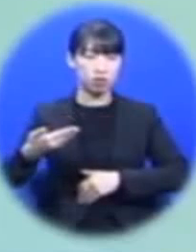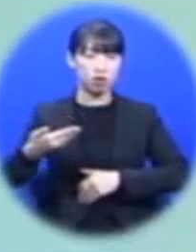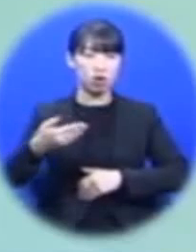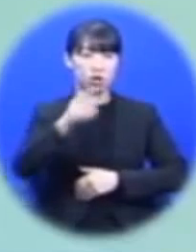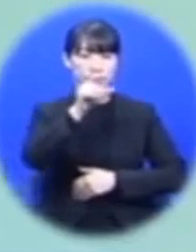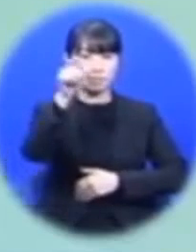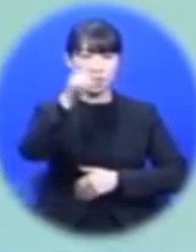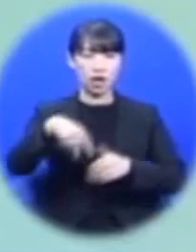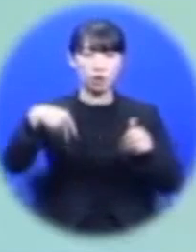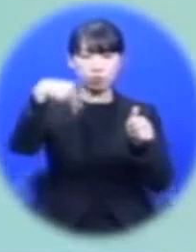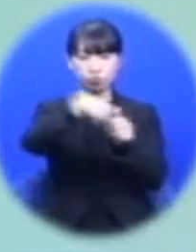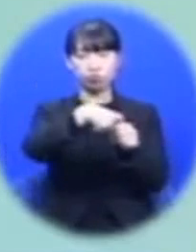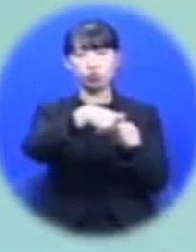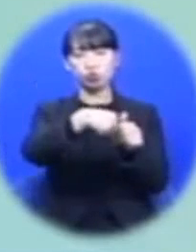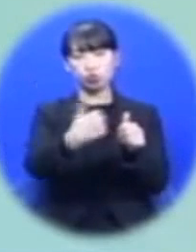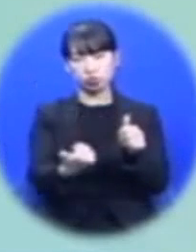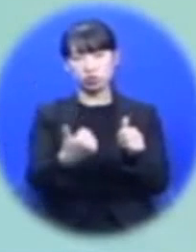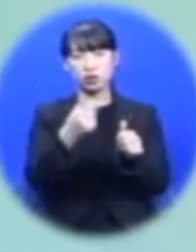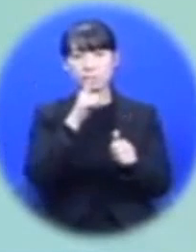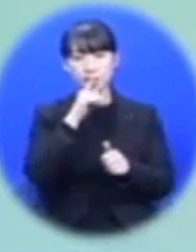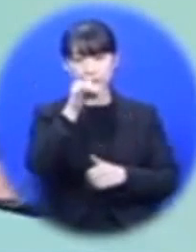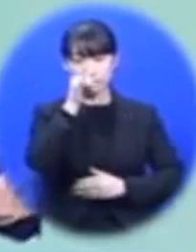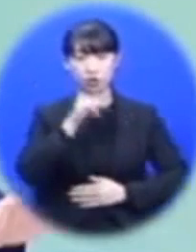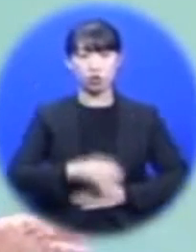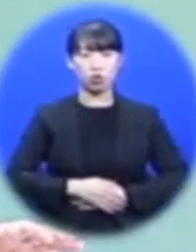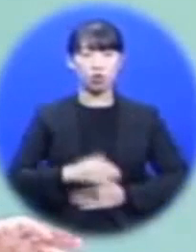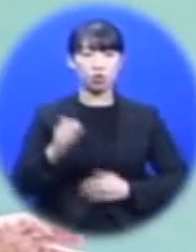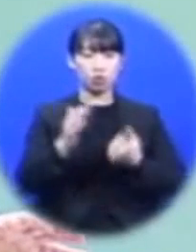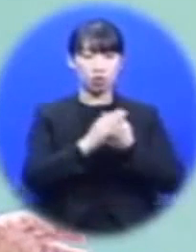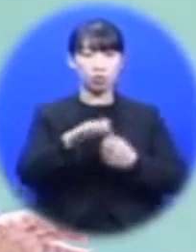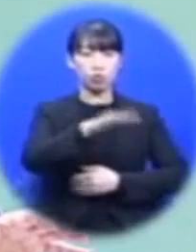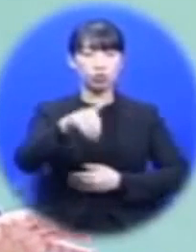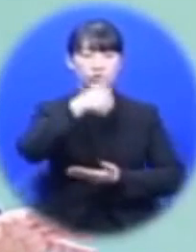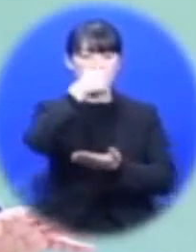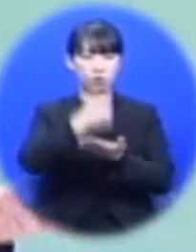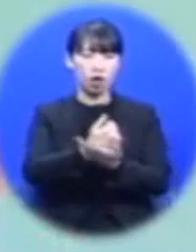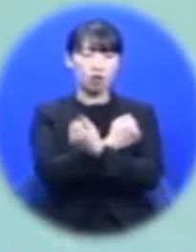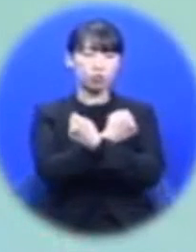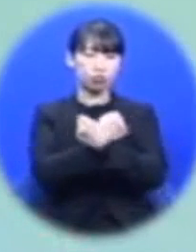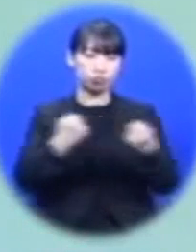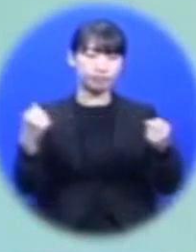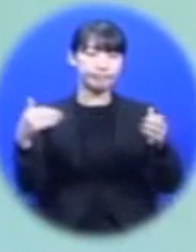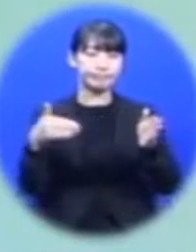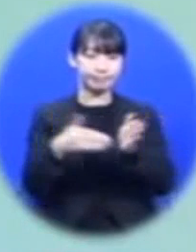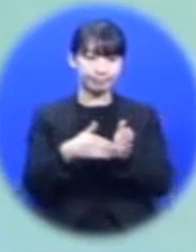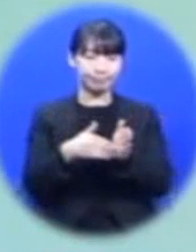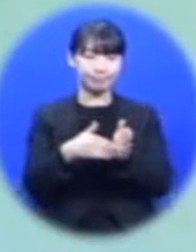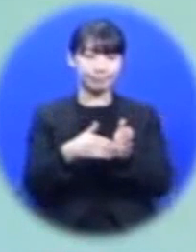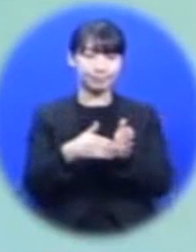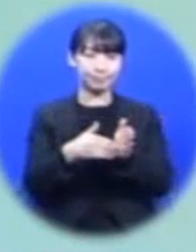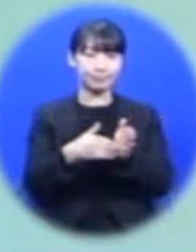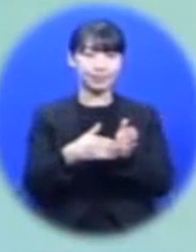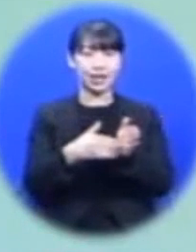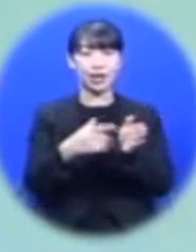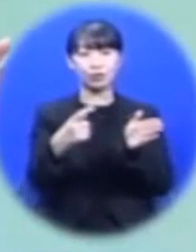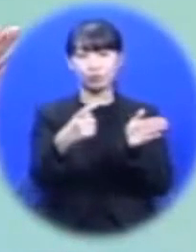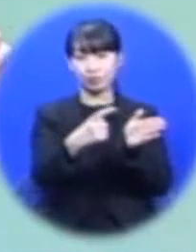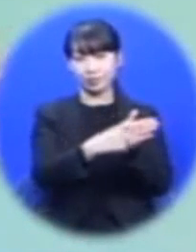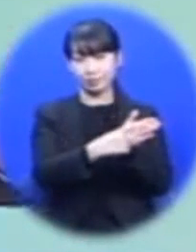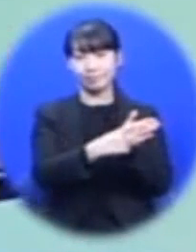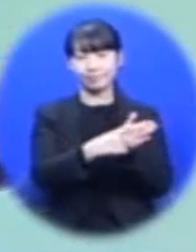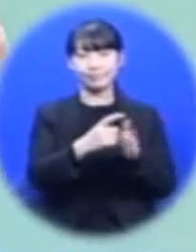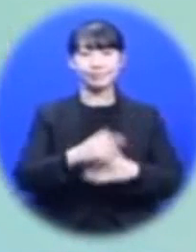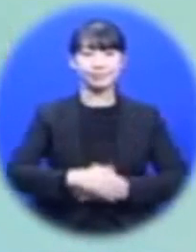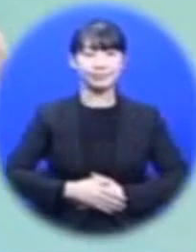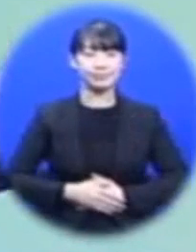때문에 우리는 이제 모든 죄가 사을 받게 되었다는 그 말씀을 사도 요한이